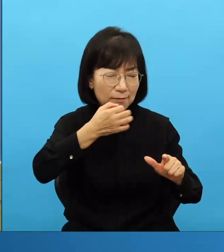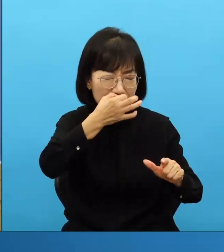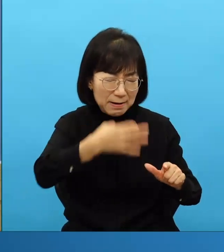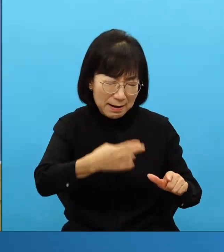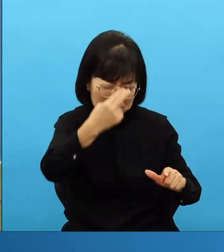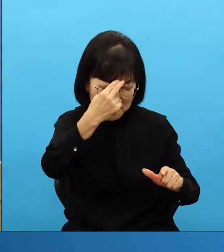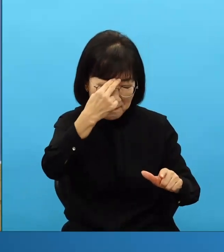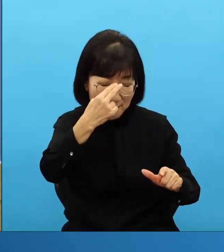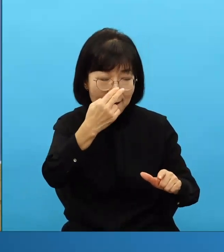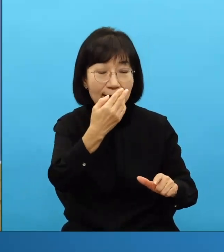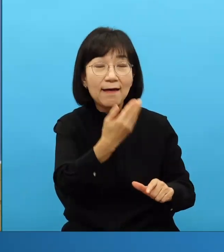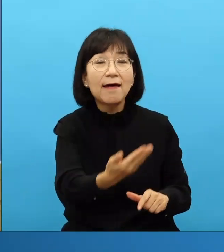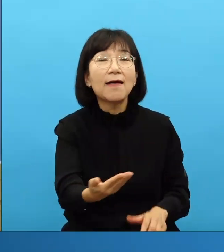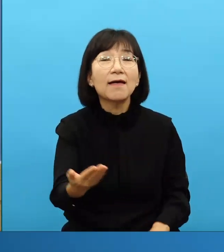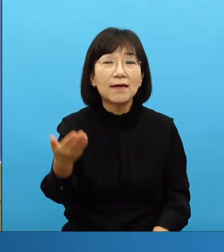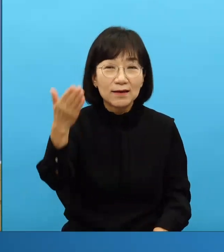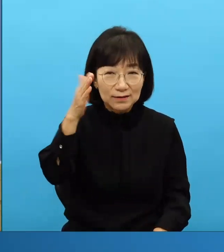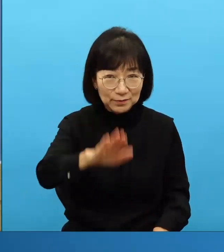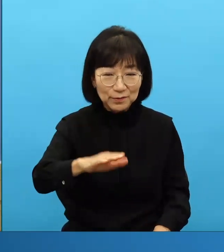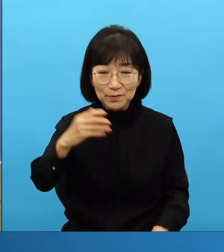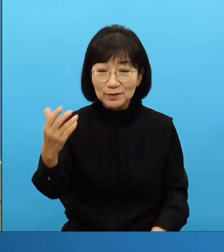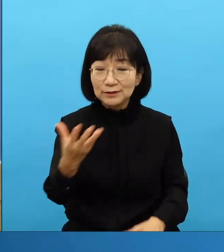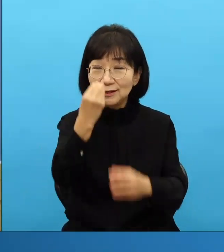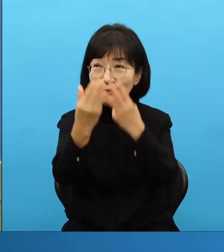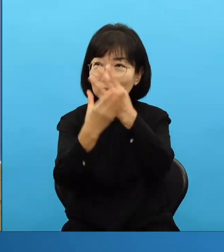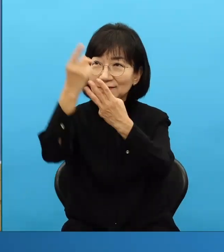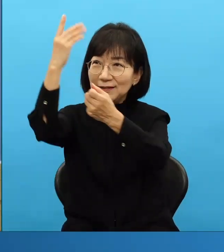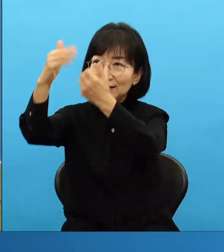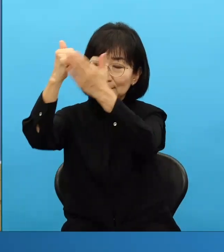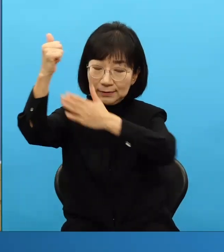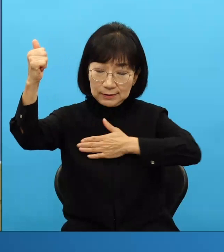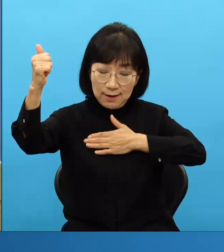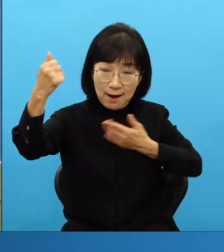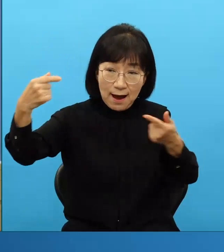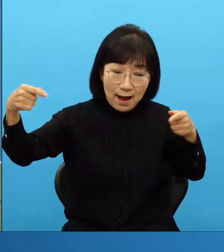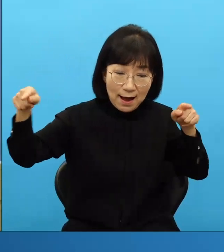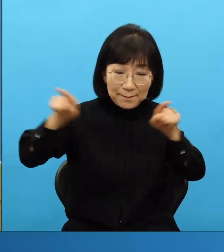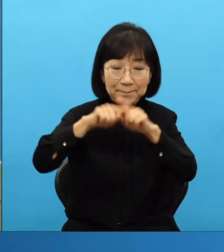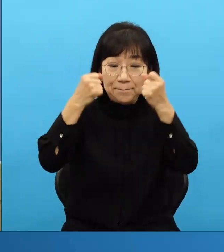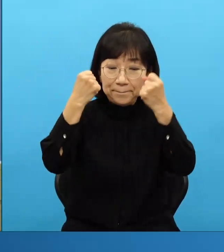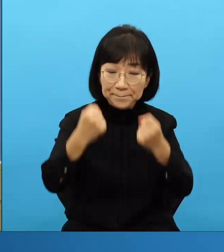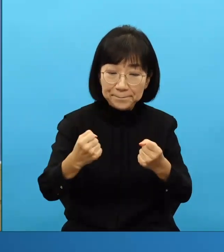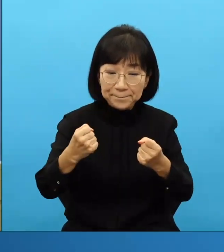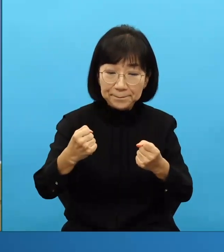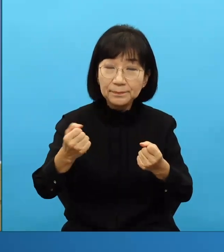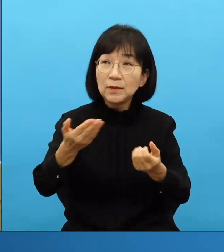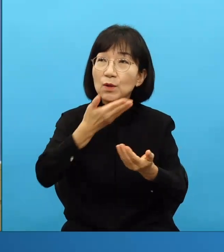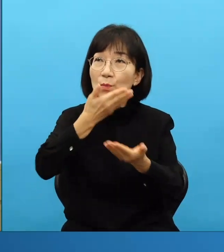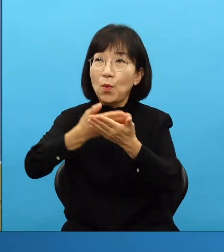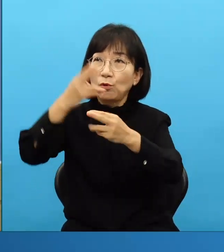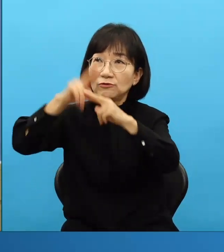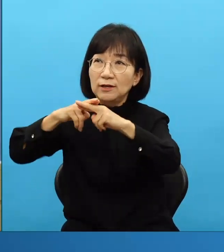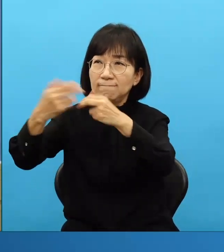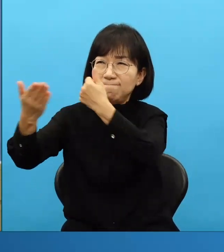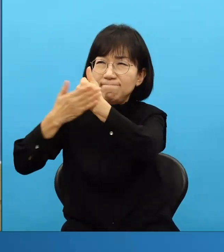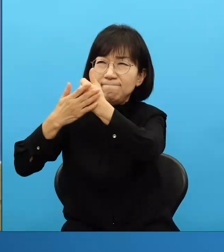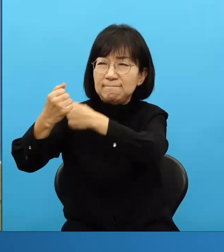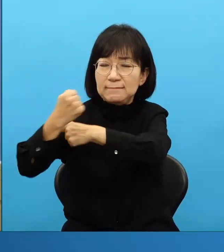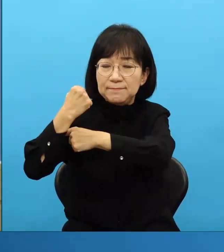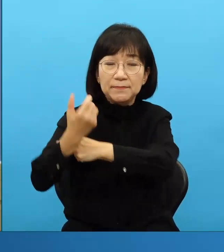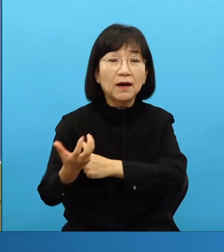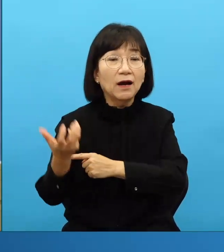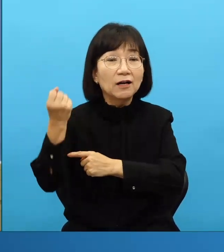할지라도 성삼위 하나님이 나와 함께 하심으로 인하여 내가 보좌의 배경을 가지고 있기 때문에 그 속에서 얻는 그